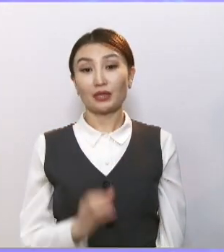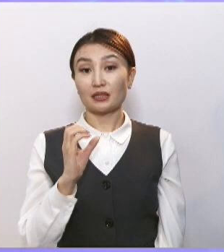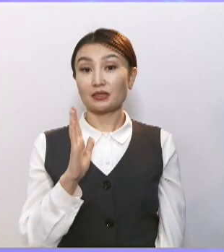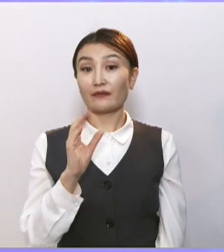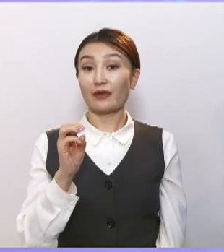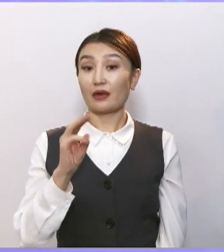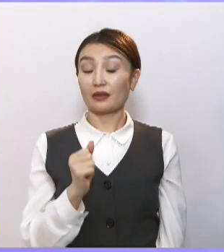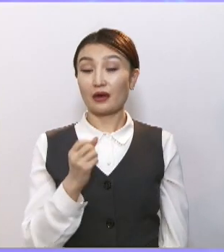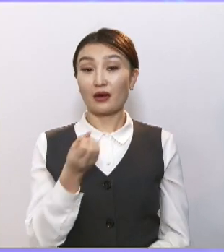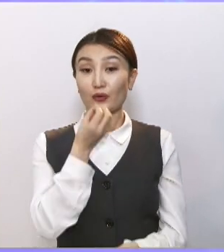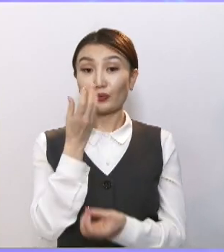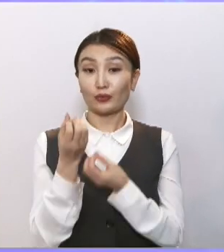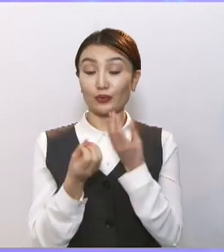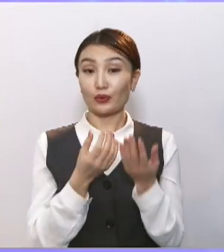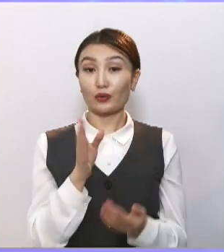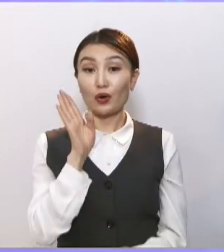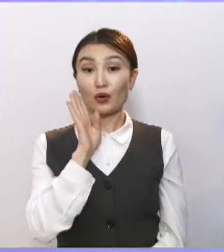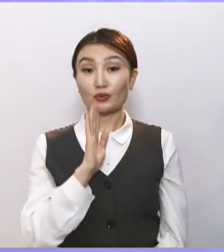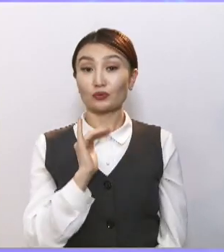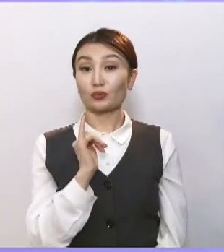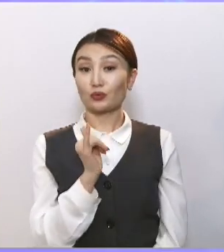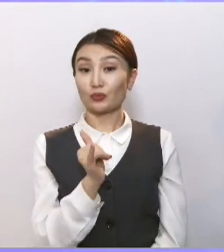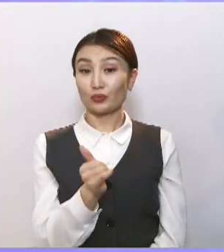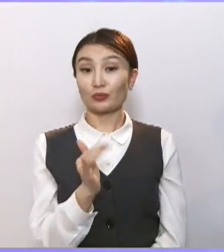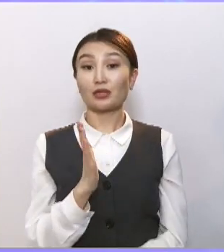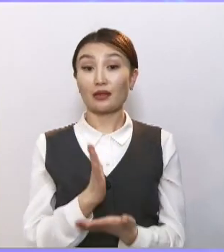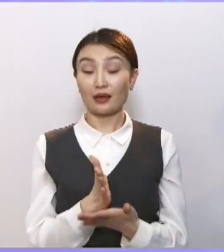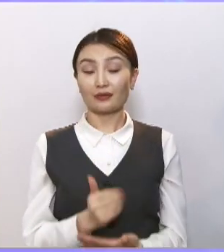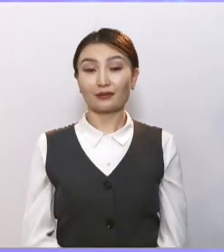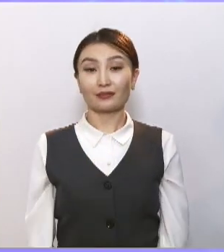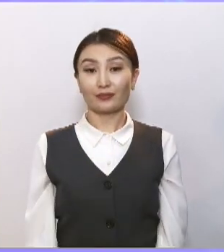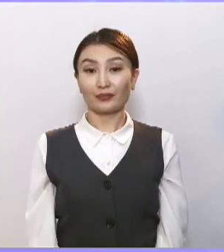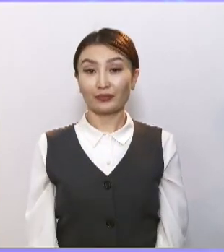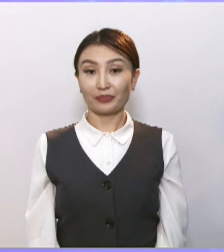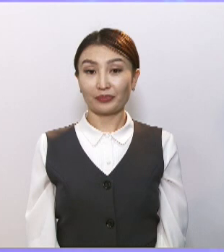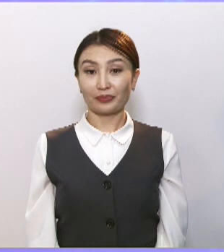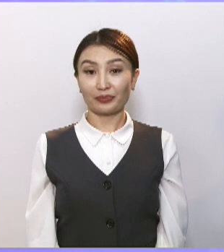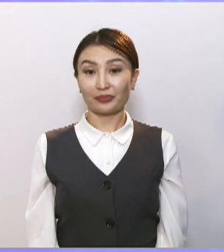Света гүлдөргө суу куюп жатат.